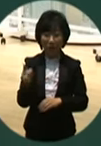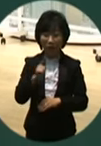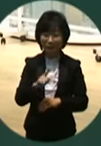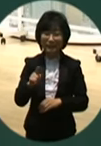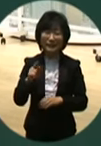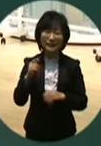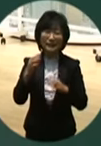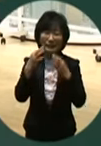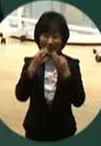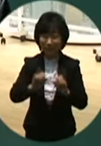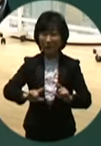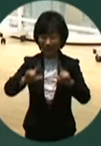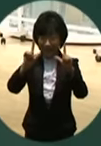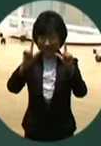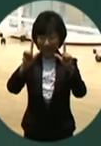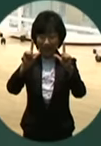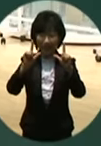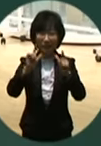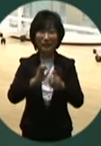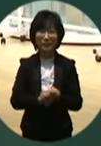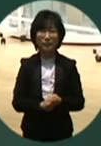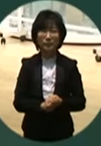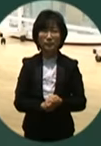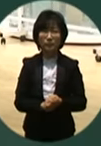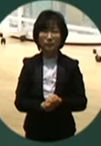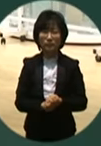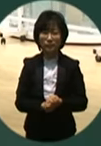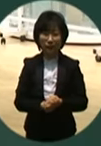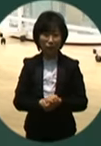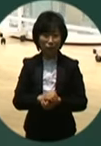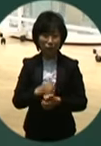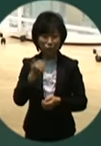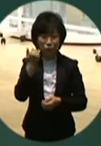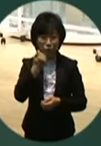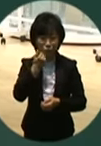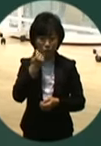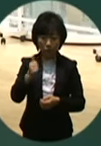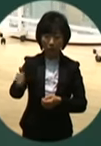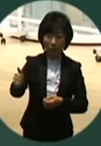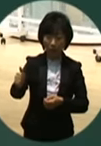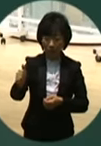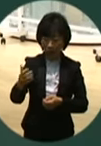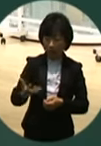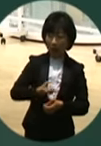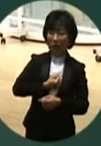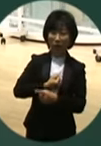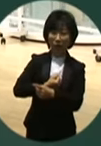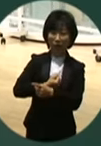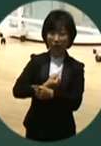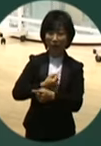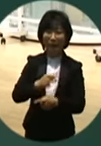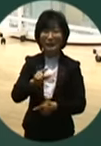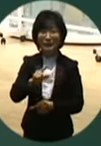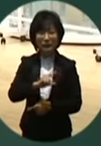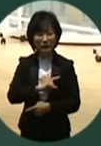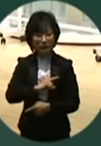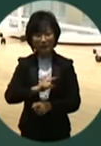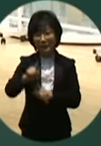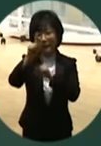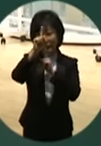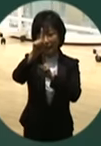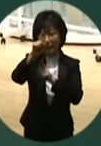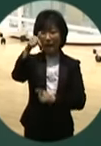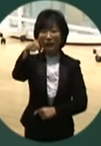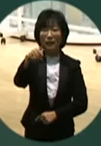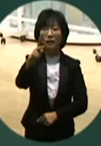one Friday night. 나는 그 한 사람이 제게요. 충격을 받게 만들어요. 나 그 사람 이름도 지금 기억해 이경숙이라고. I